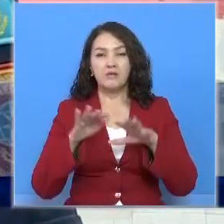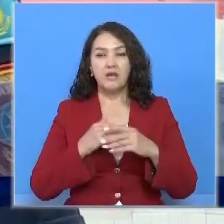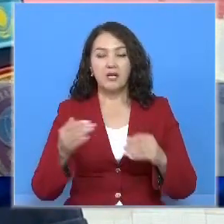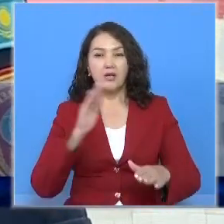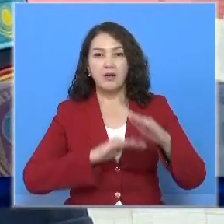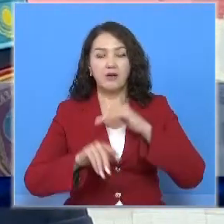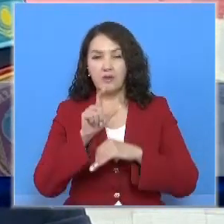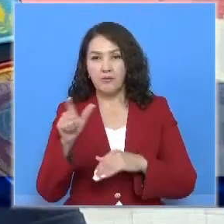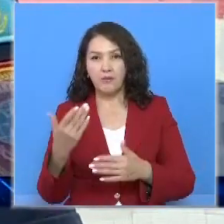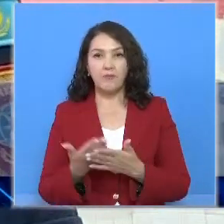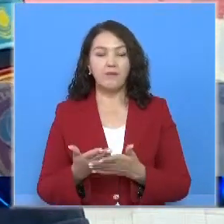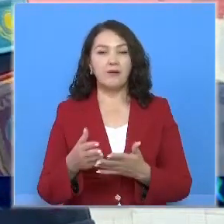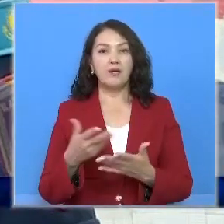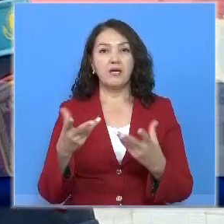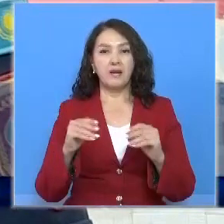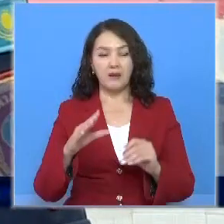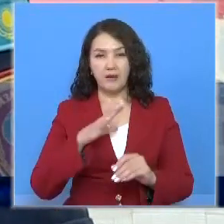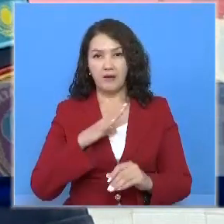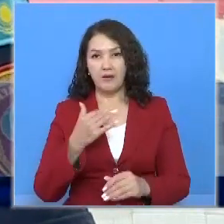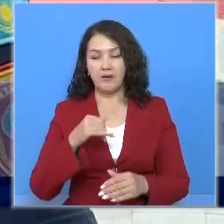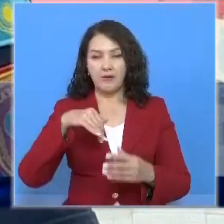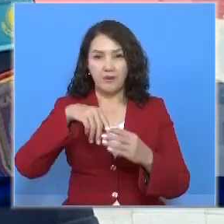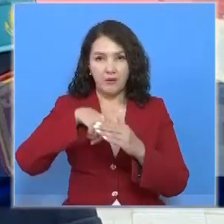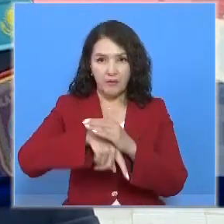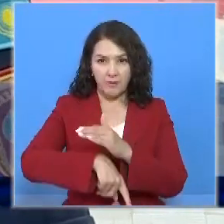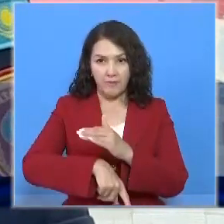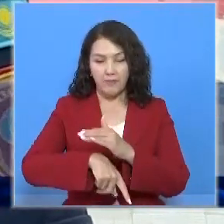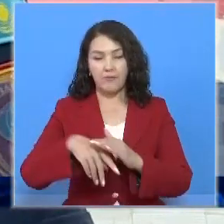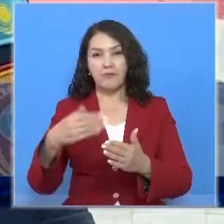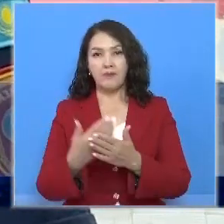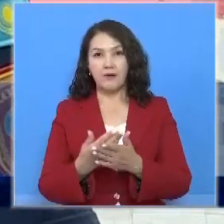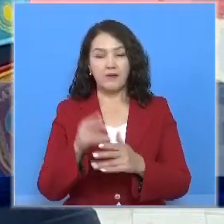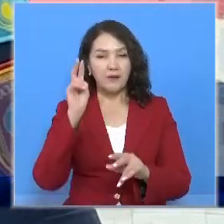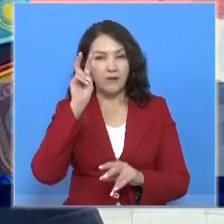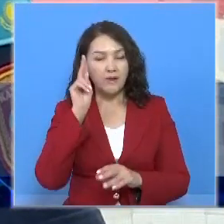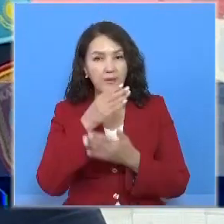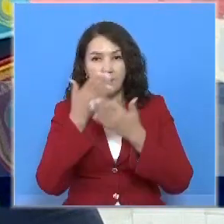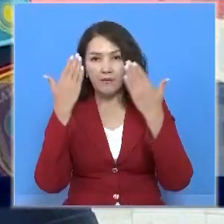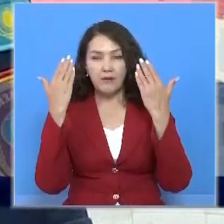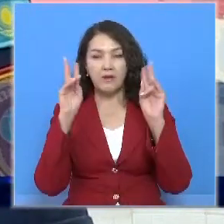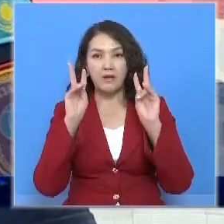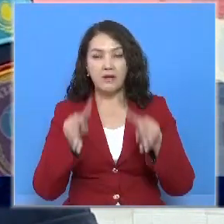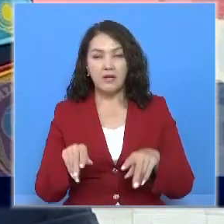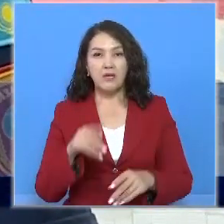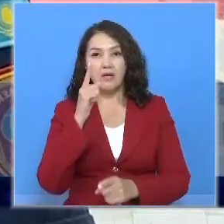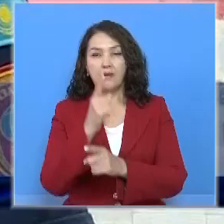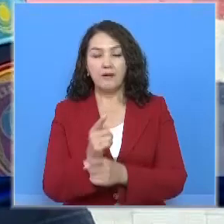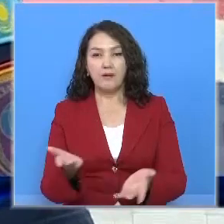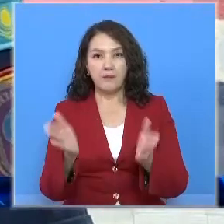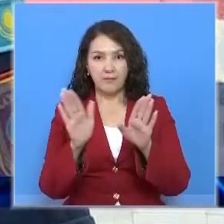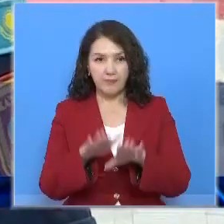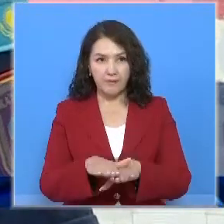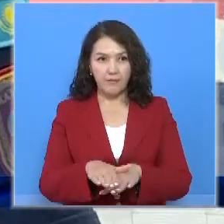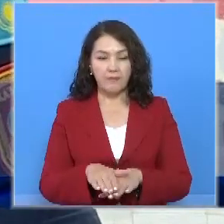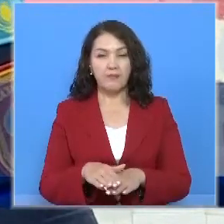люди, где, получается, у нас дно, мы его не изучили, мы его не знаем, это запрещенные места являются,